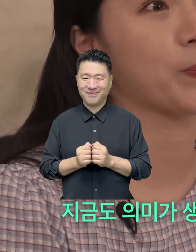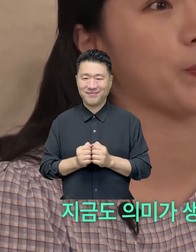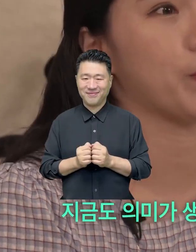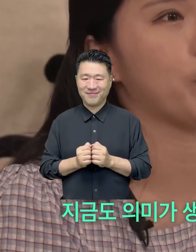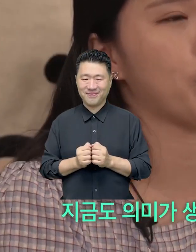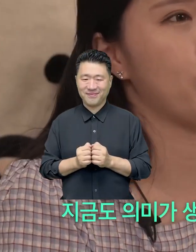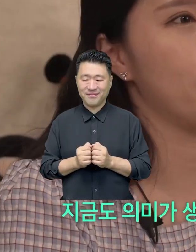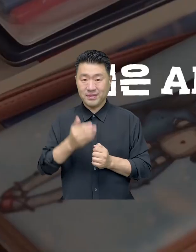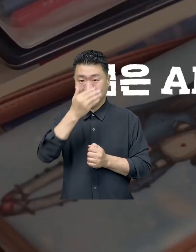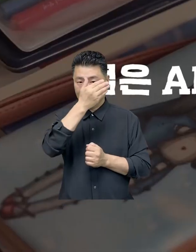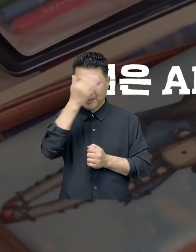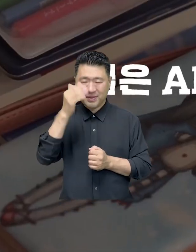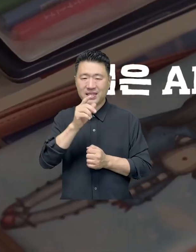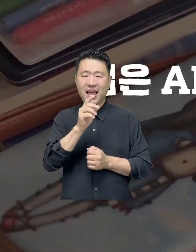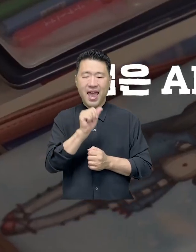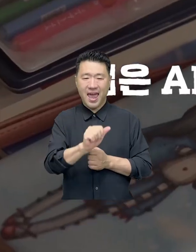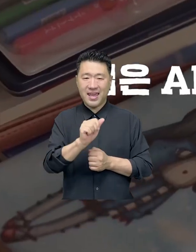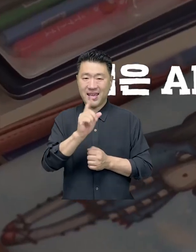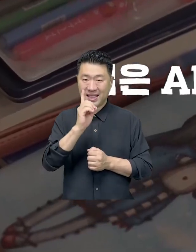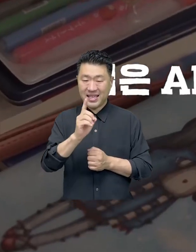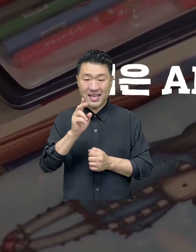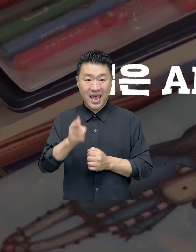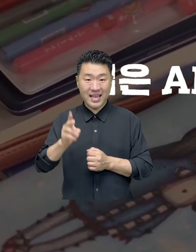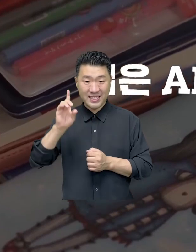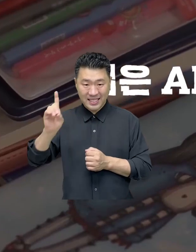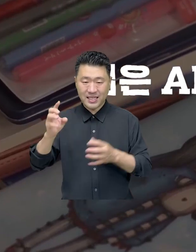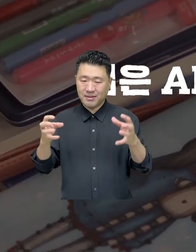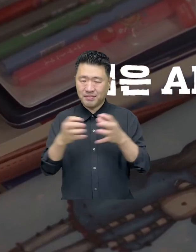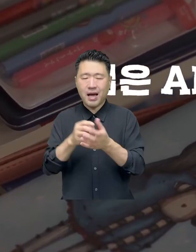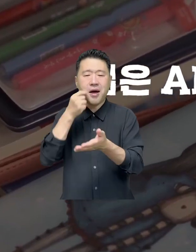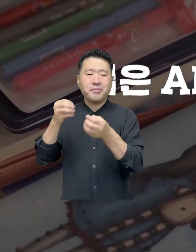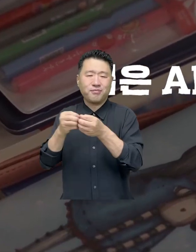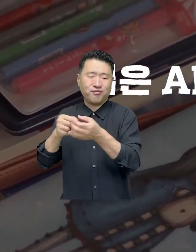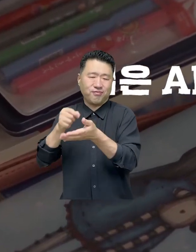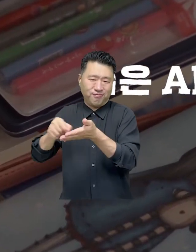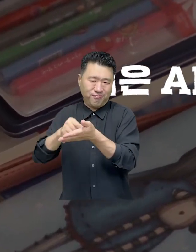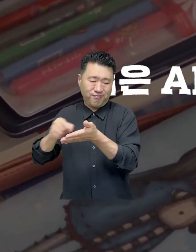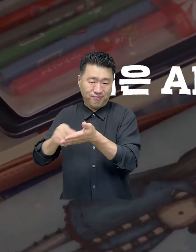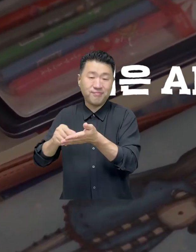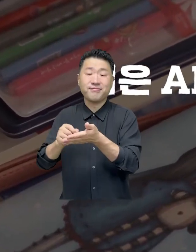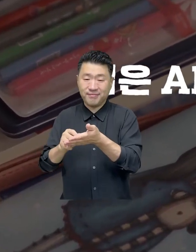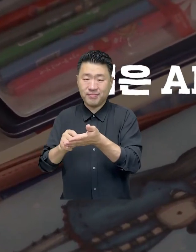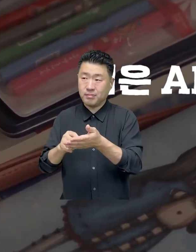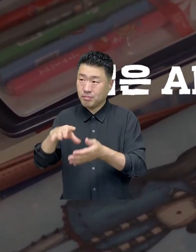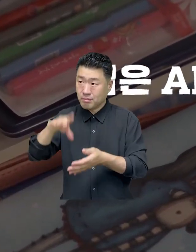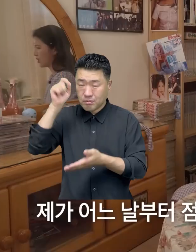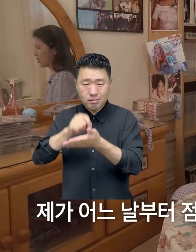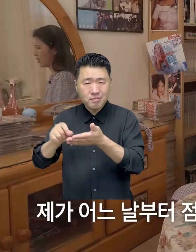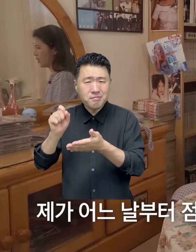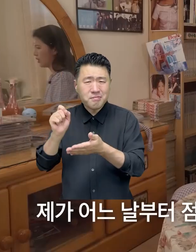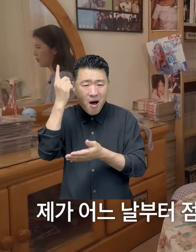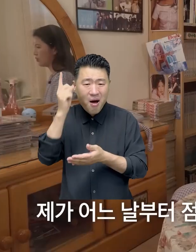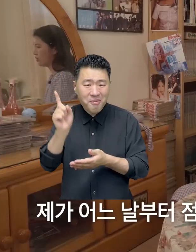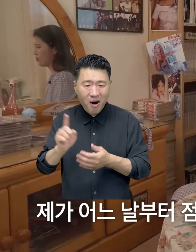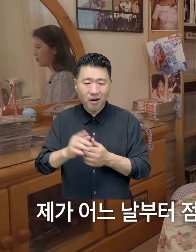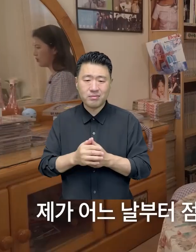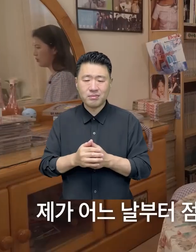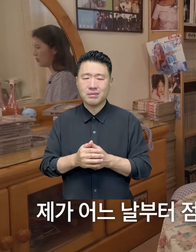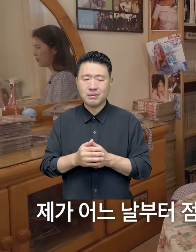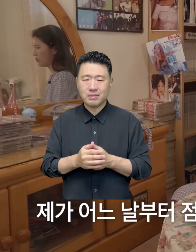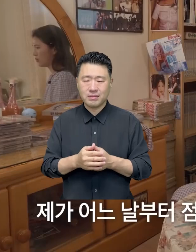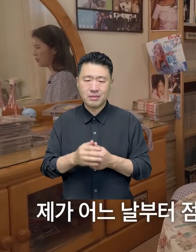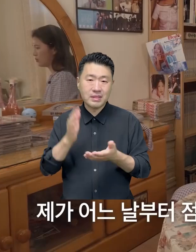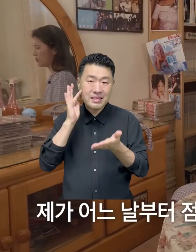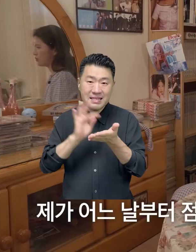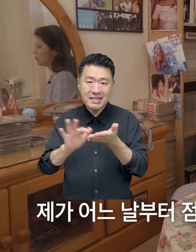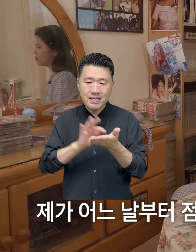같아요. 젊은 ADHD와 글쓰기. 처음 글을 쓰게 된 계기는 제가 어느